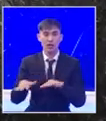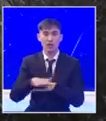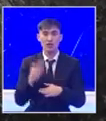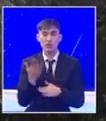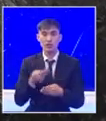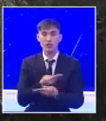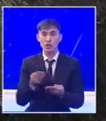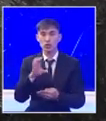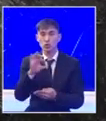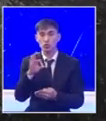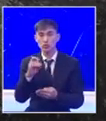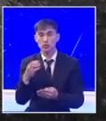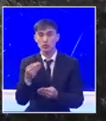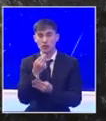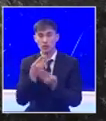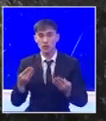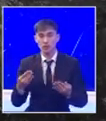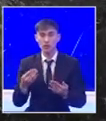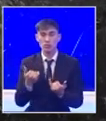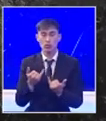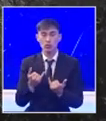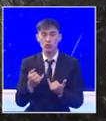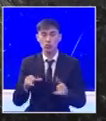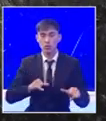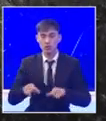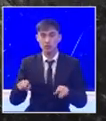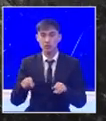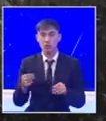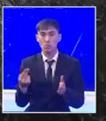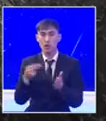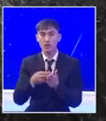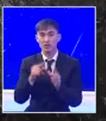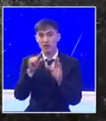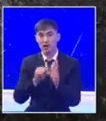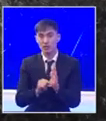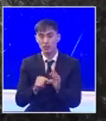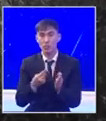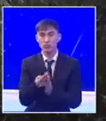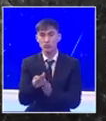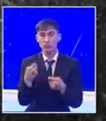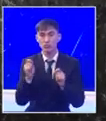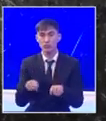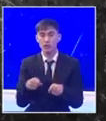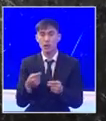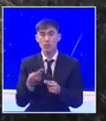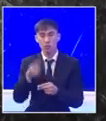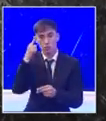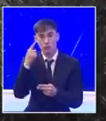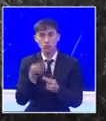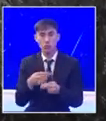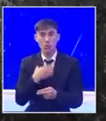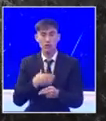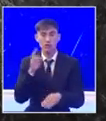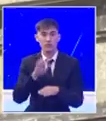Бұл әлеуметтік маңызы бар тауарларды бүгінгі базардағы бағадан әлдеқайда арзан бағамен ұсынуы. Менің ойымша бұл